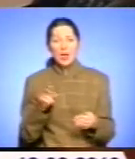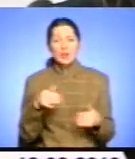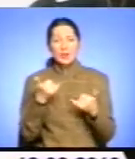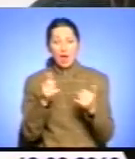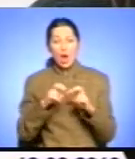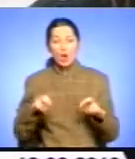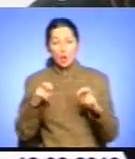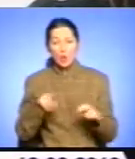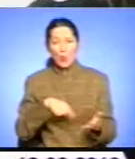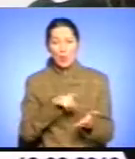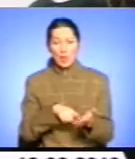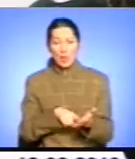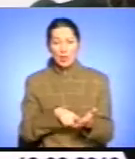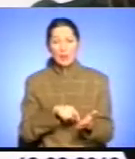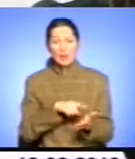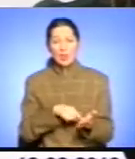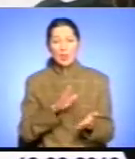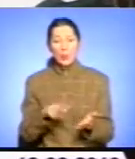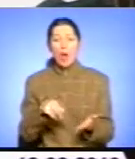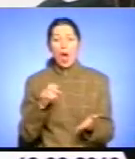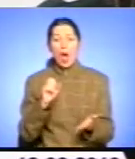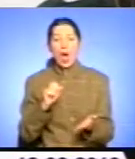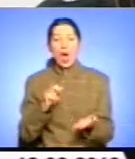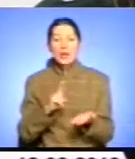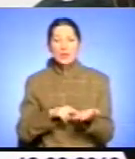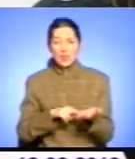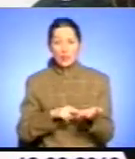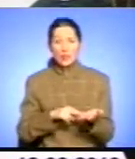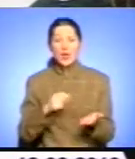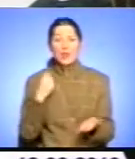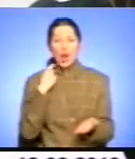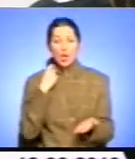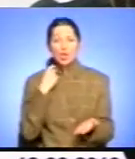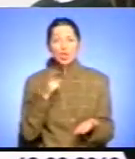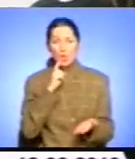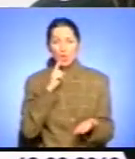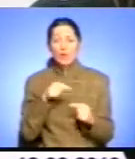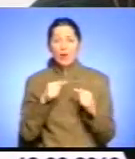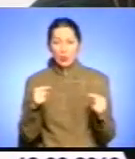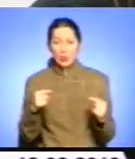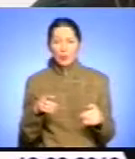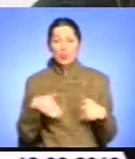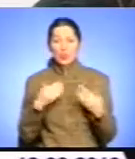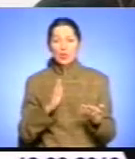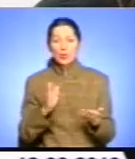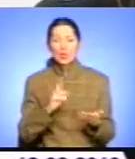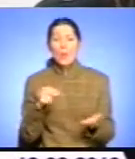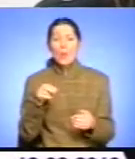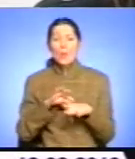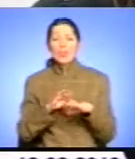ліцензування лікеро-горілчених та тютюнових виробів, і пропозиції були, щоб для проведення ставок